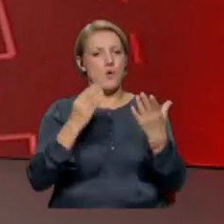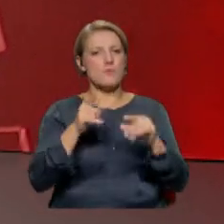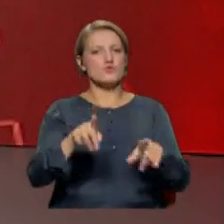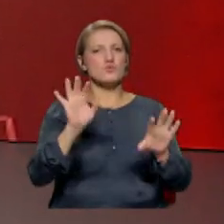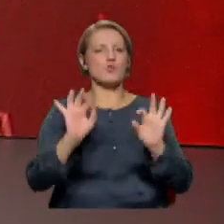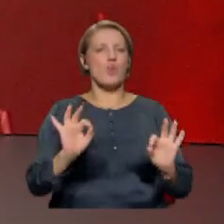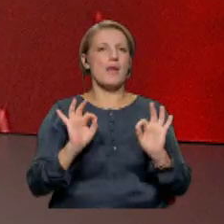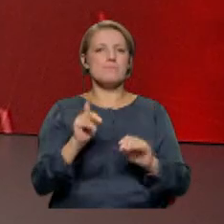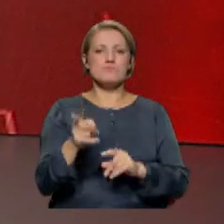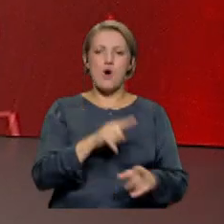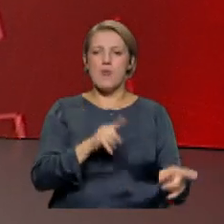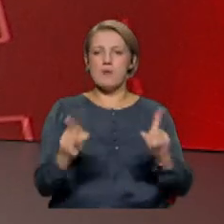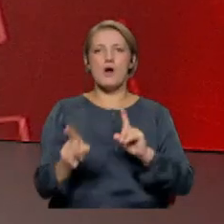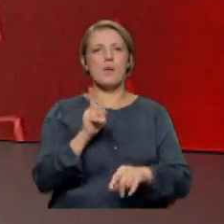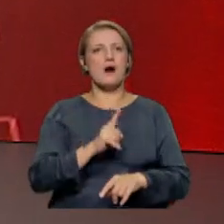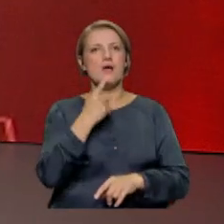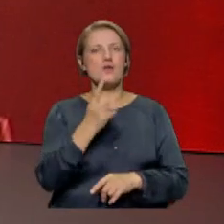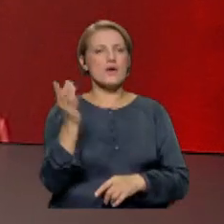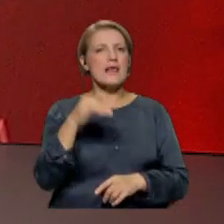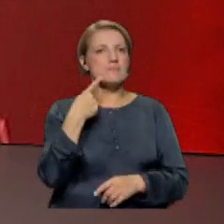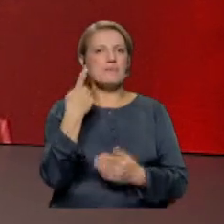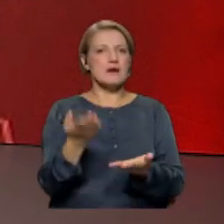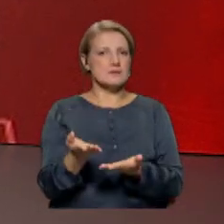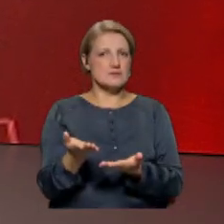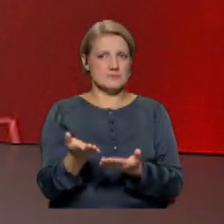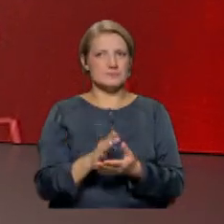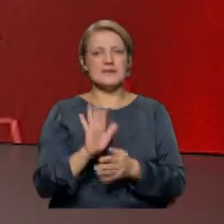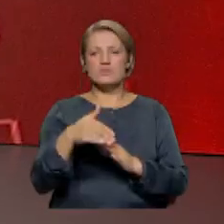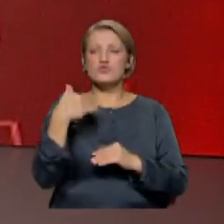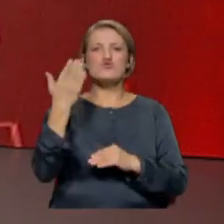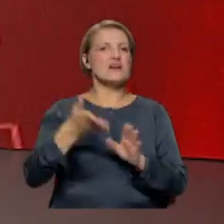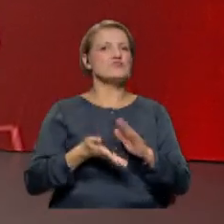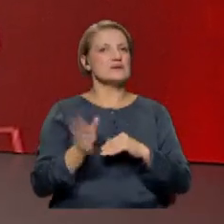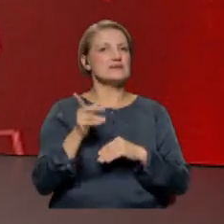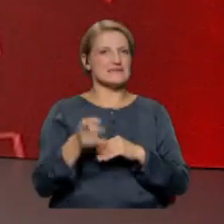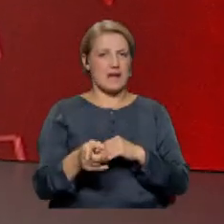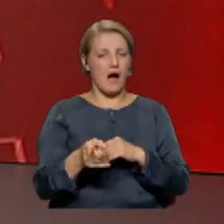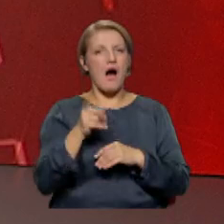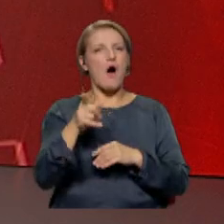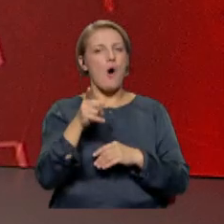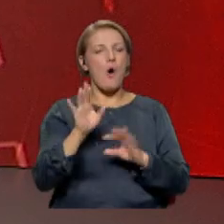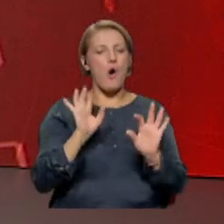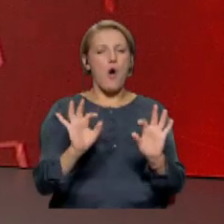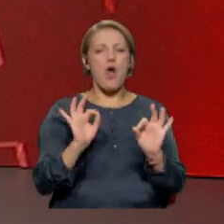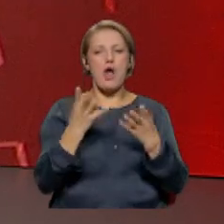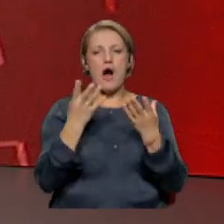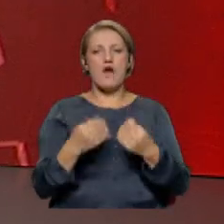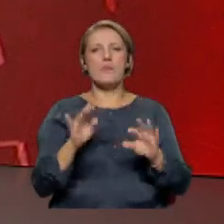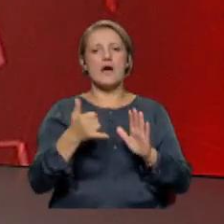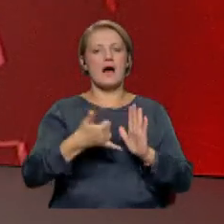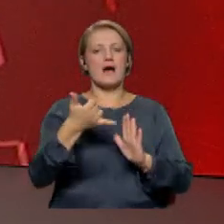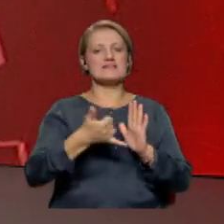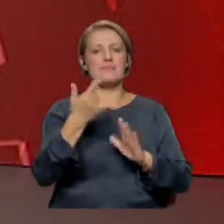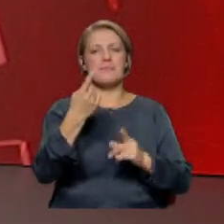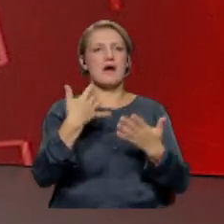önemlidir, bu şöyledir, böyledir. Ama gelin görün, dışarıya çıktığınızda o öyle olmuyor. Şimdi